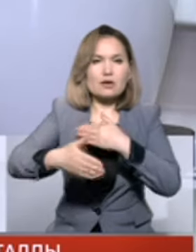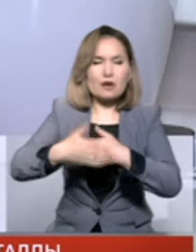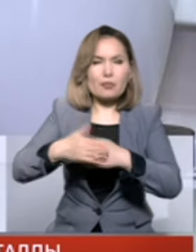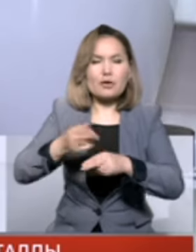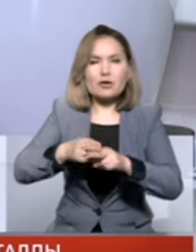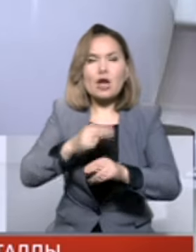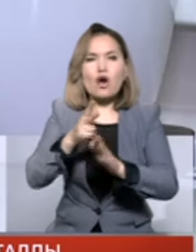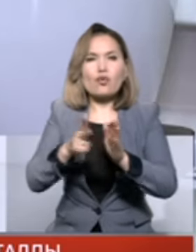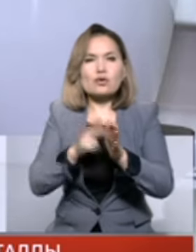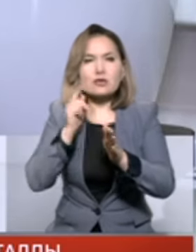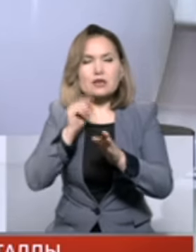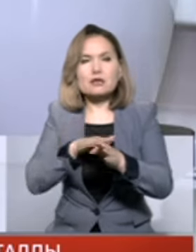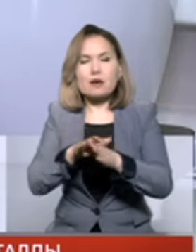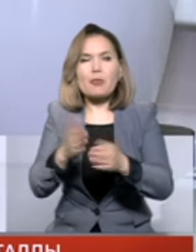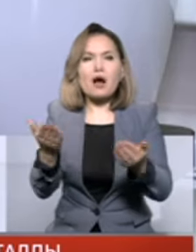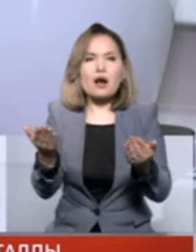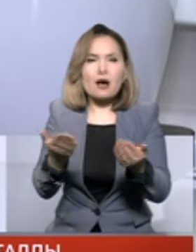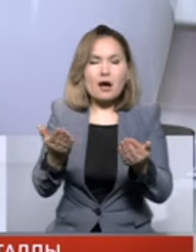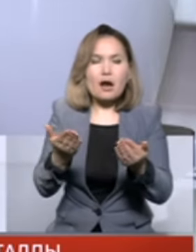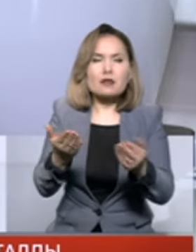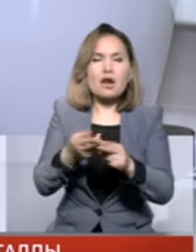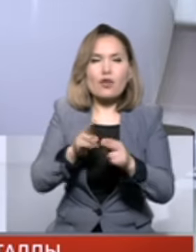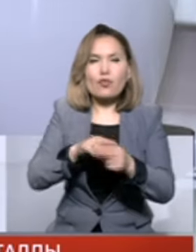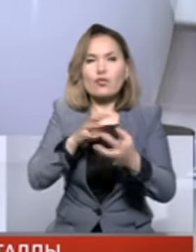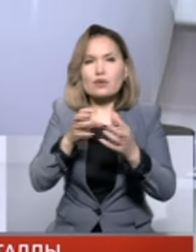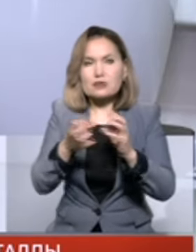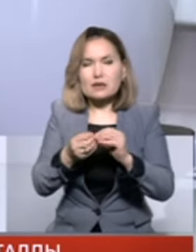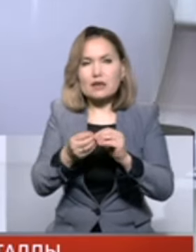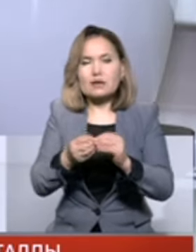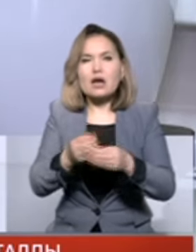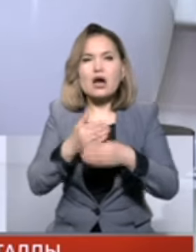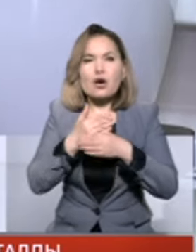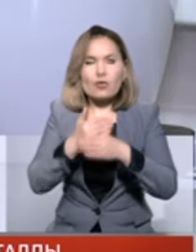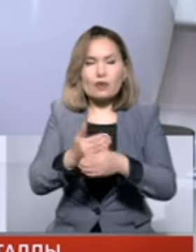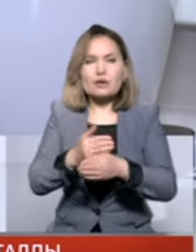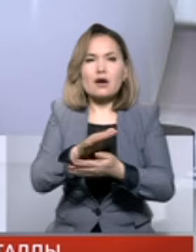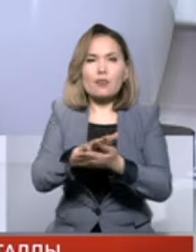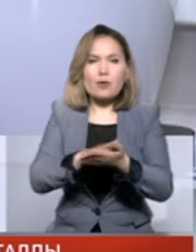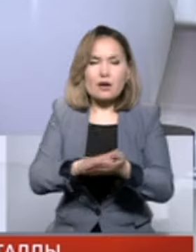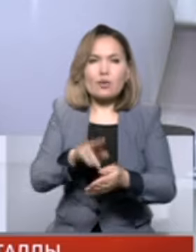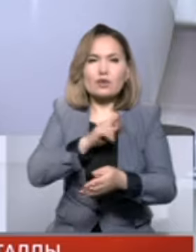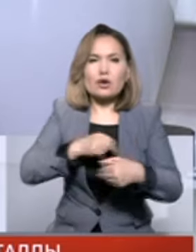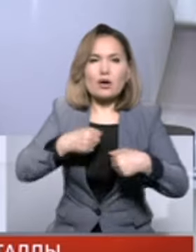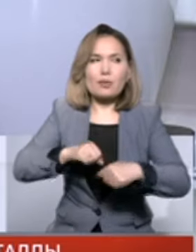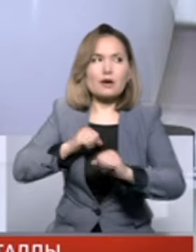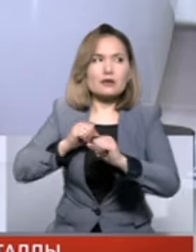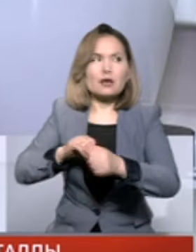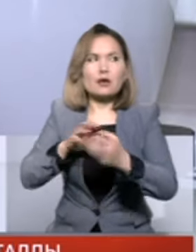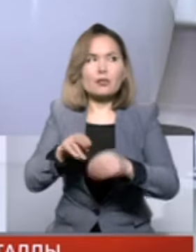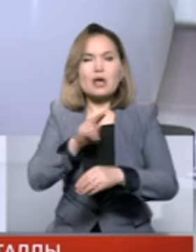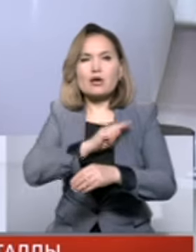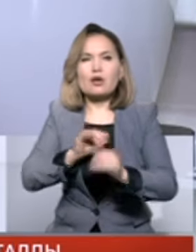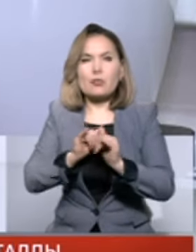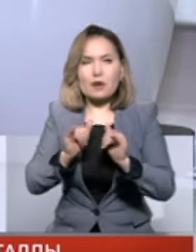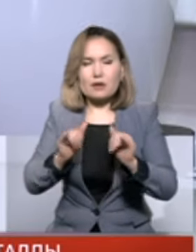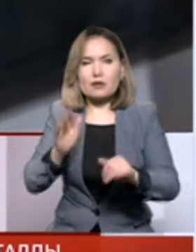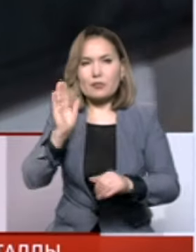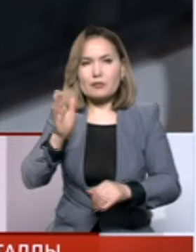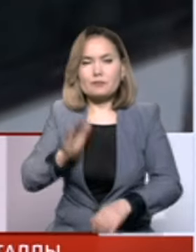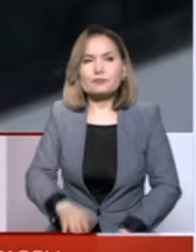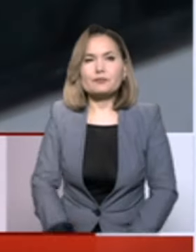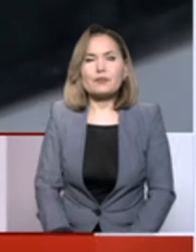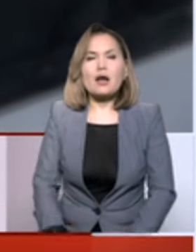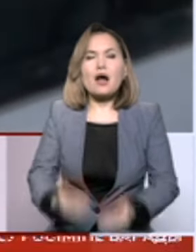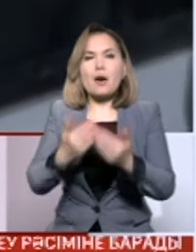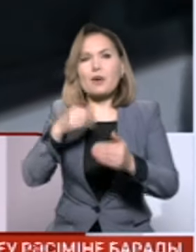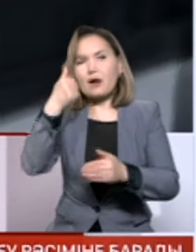болсақ, оларға қалай көмек көрсету, оларды қалай мысалға анықтау, ары қарай олардың құқықтарын қорғау бойынша заңнама бізге соны береді.